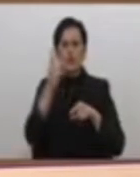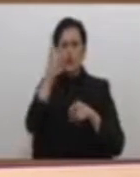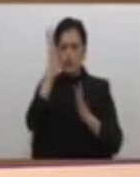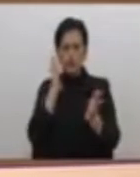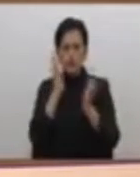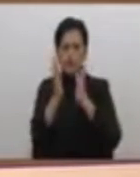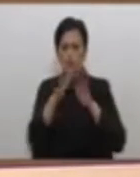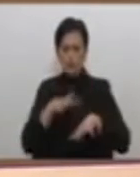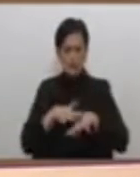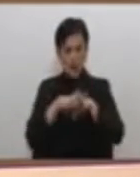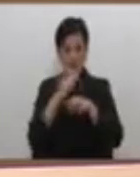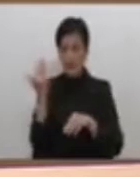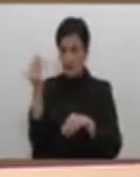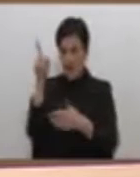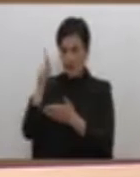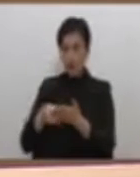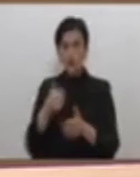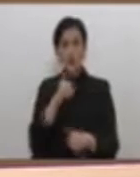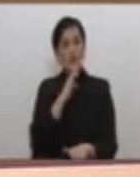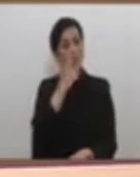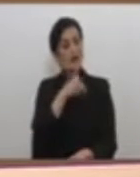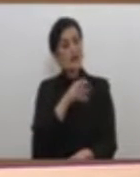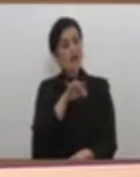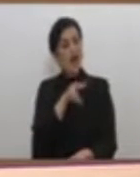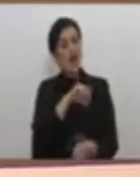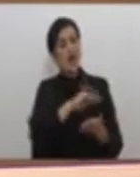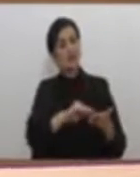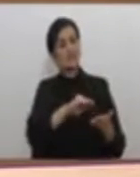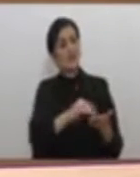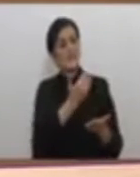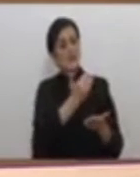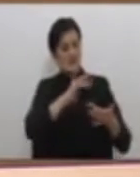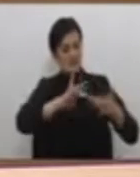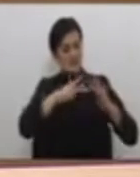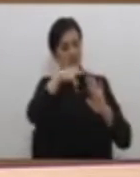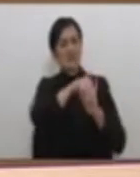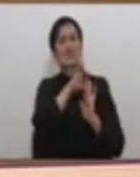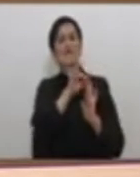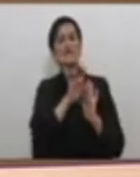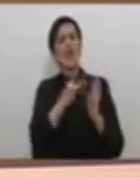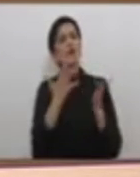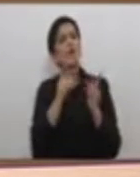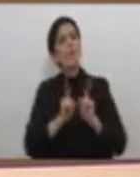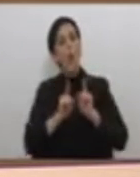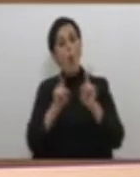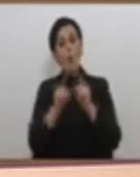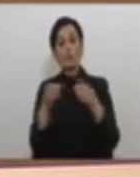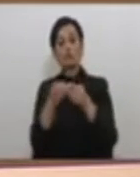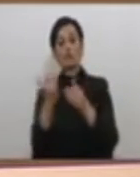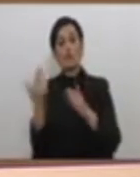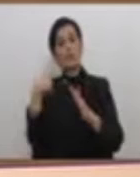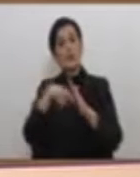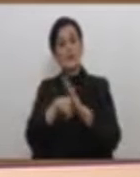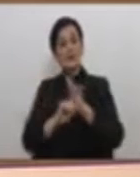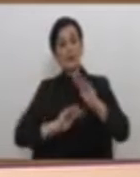თუ თქვენს გჯერათ, როგორც ქალბატონ იტალიაშვილი წერს მის ტვიტერზე, რომ ეს რომელიმე ოპოზიციური ჯგუფის მიერ